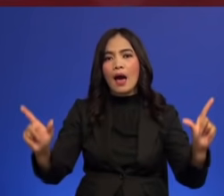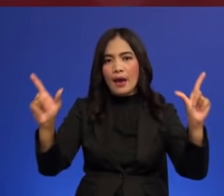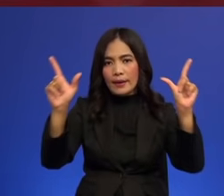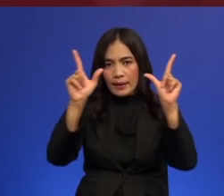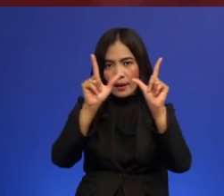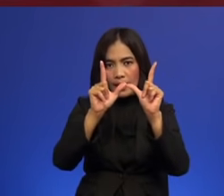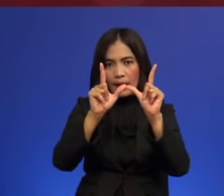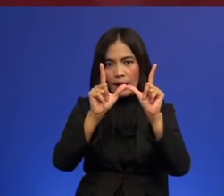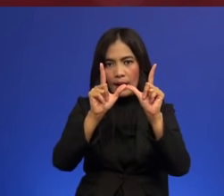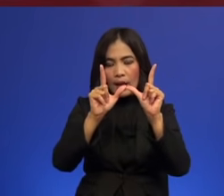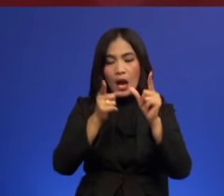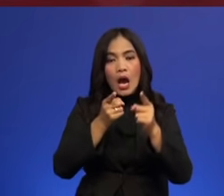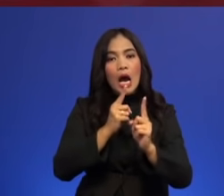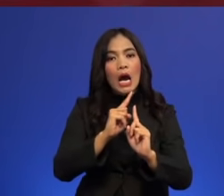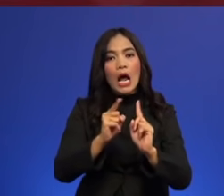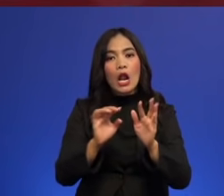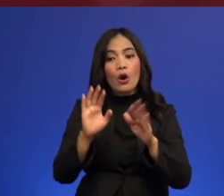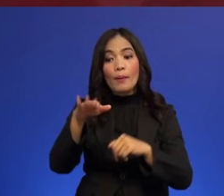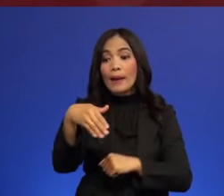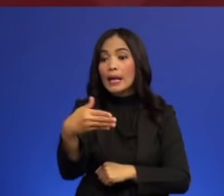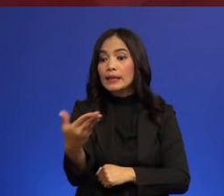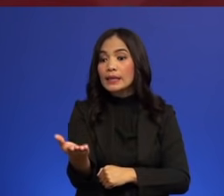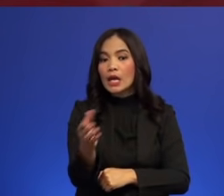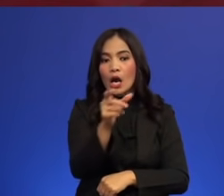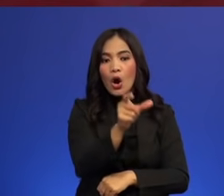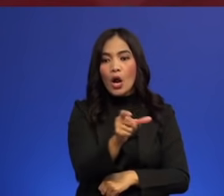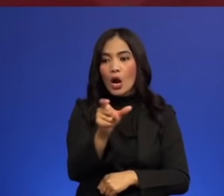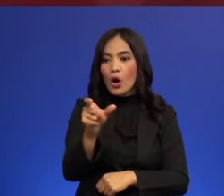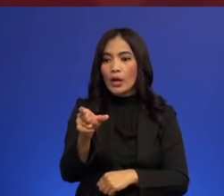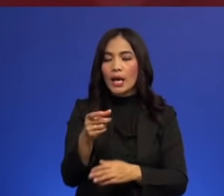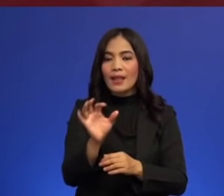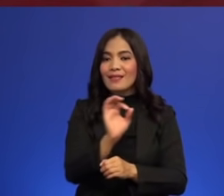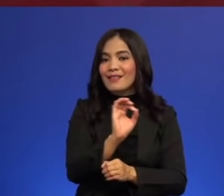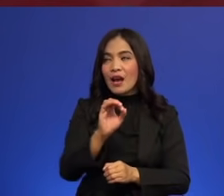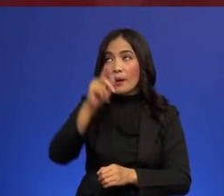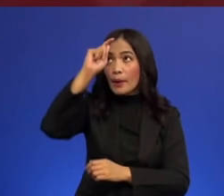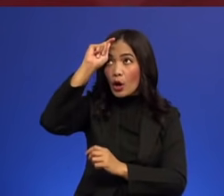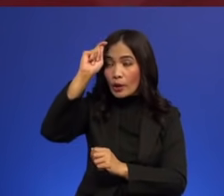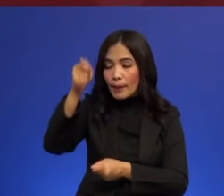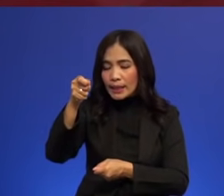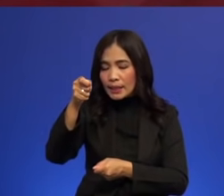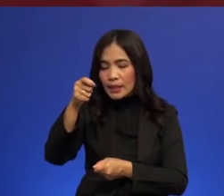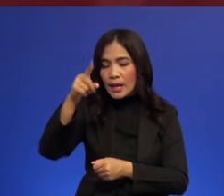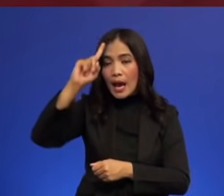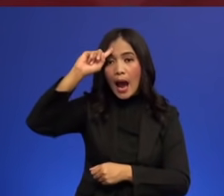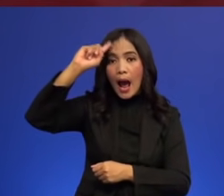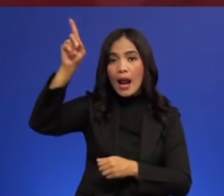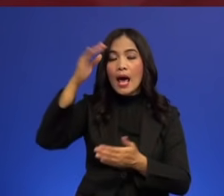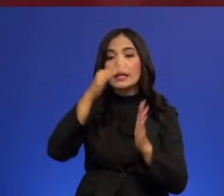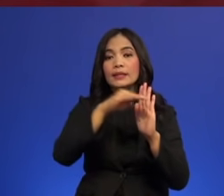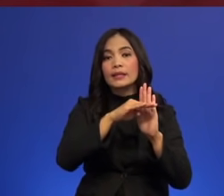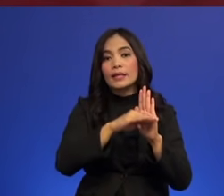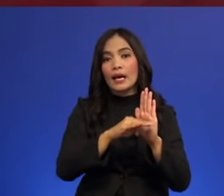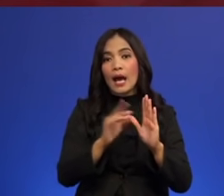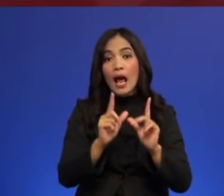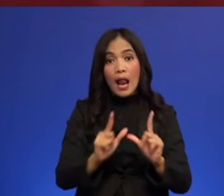Dan kalau sampai mati seseorang tidak menghormati Allah secara patut, saudaraku,